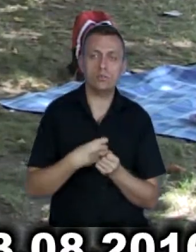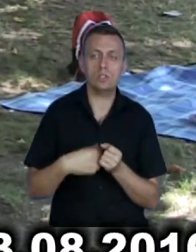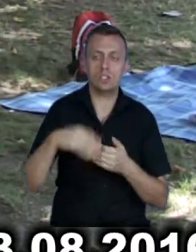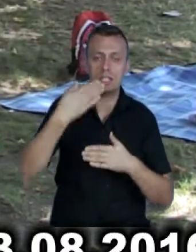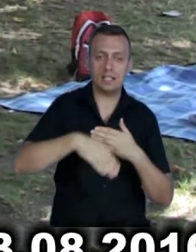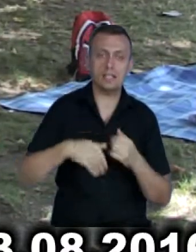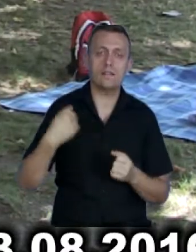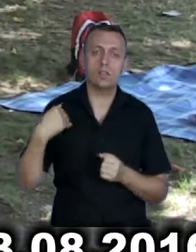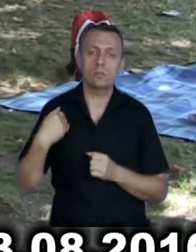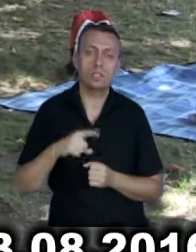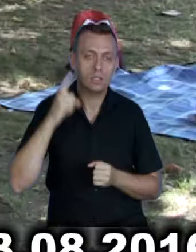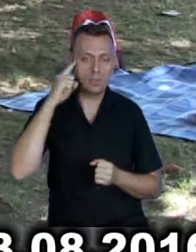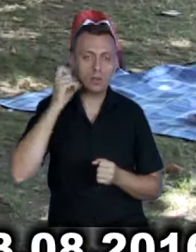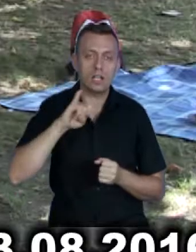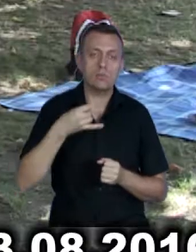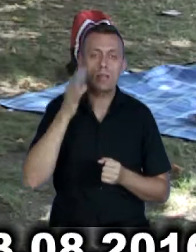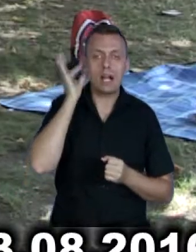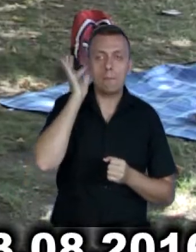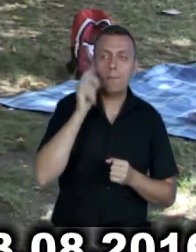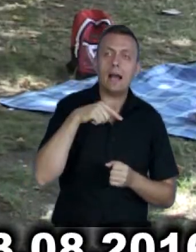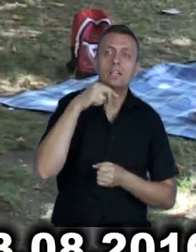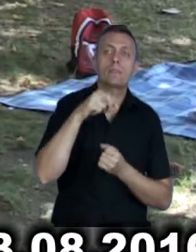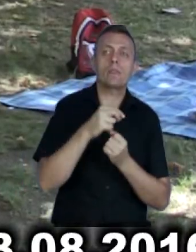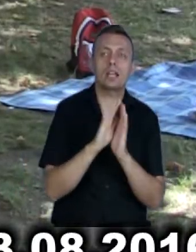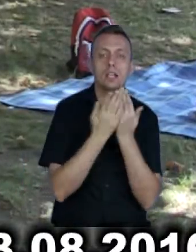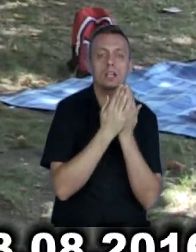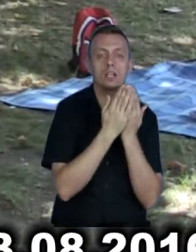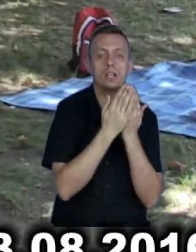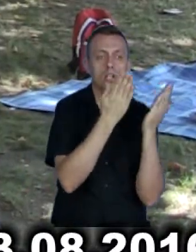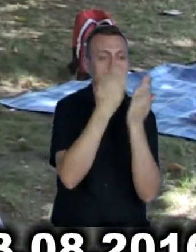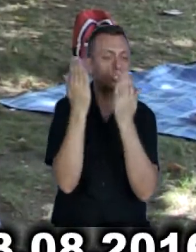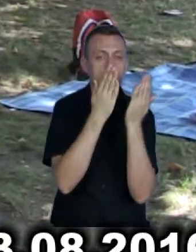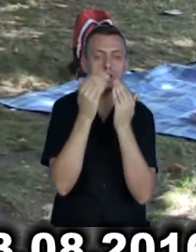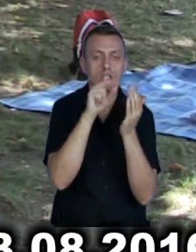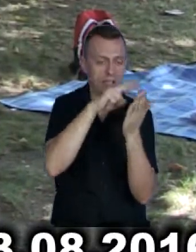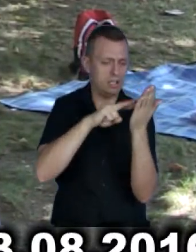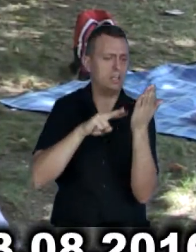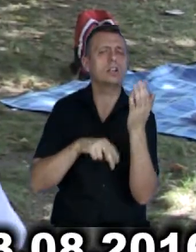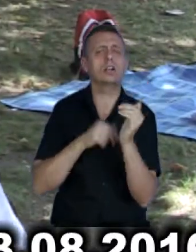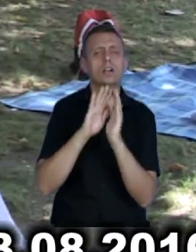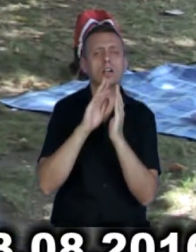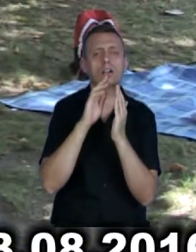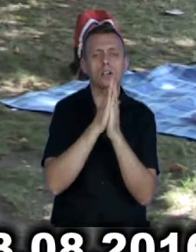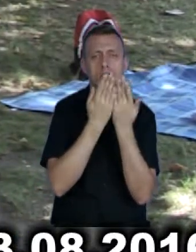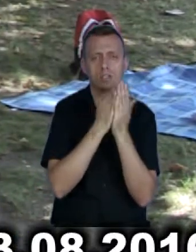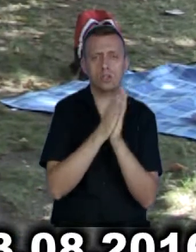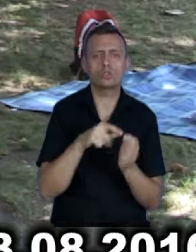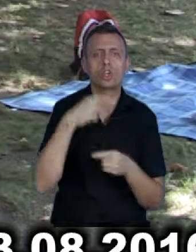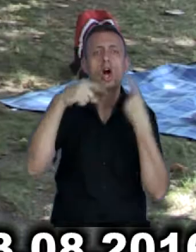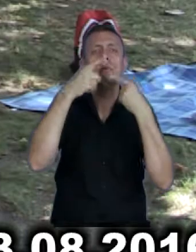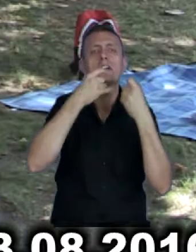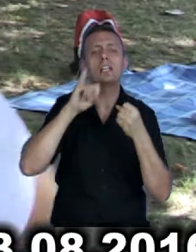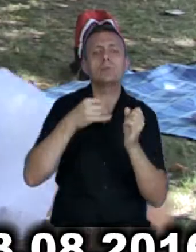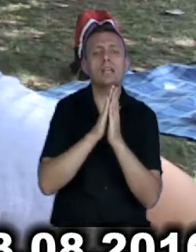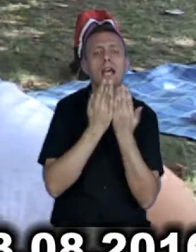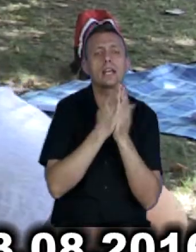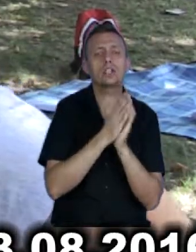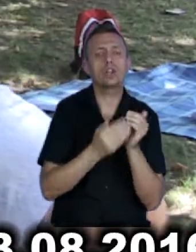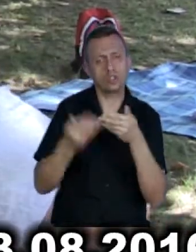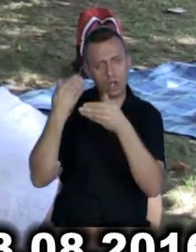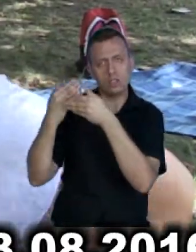wychodzić na dwór i prace plastyczne. Co robisz na pracach plastycznych? Rysujemy różne rzeczy związane na przykład